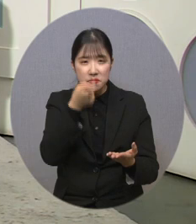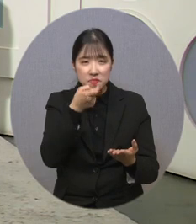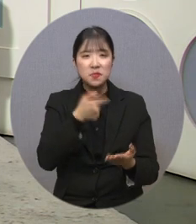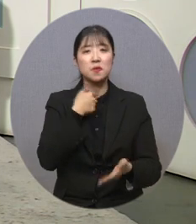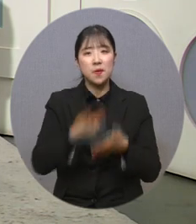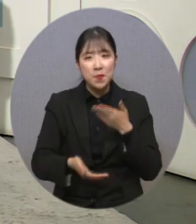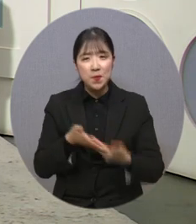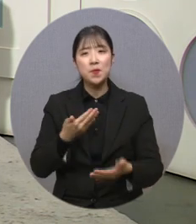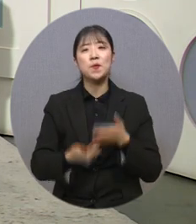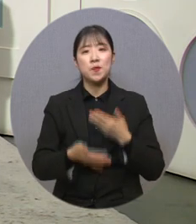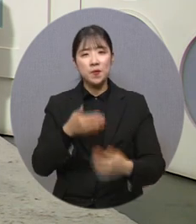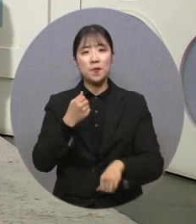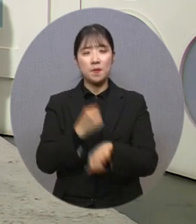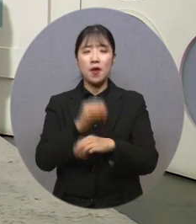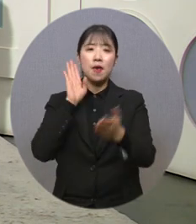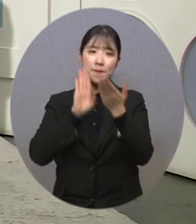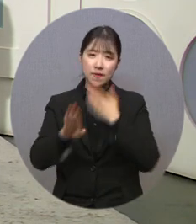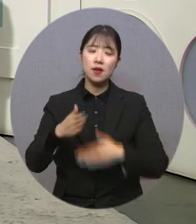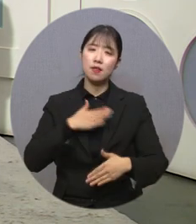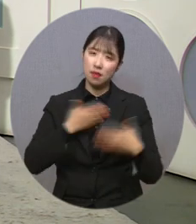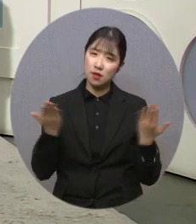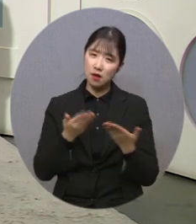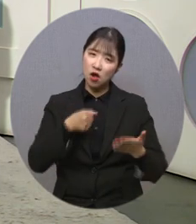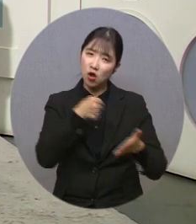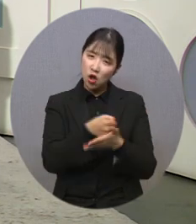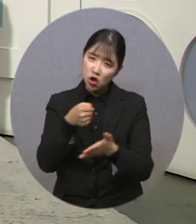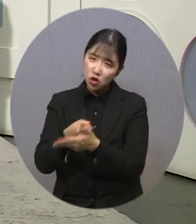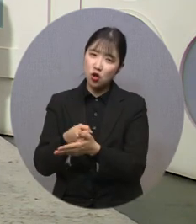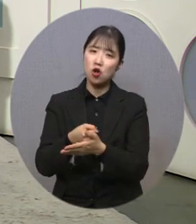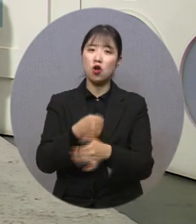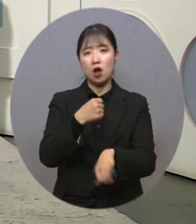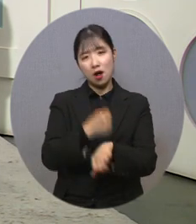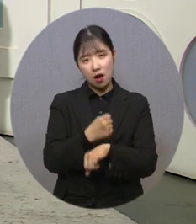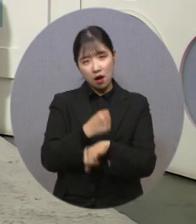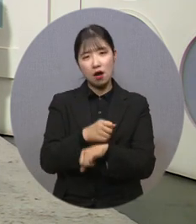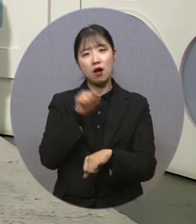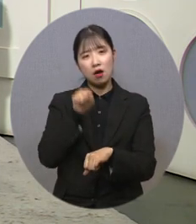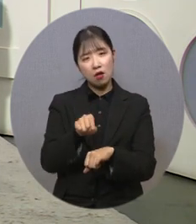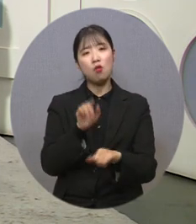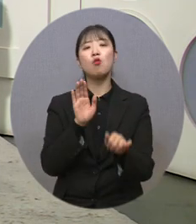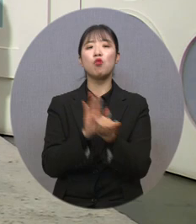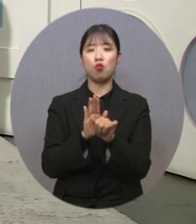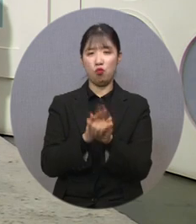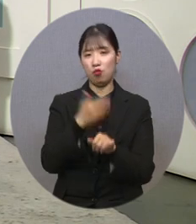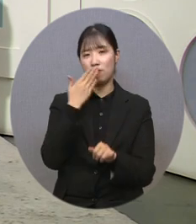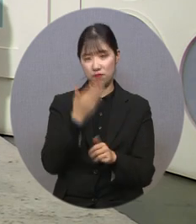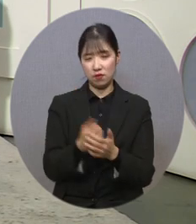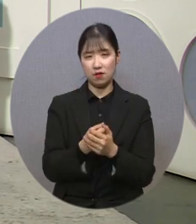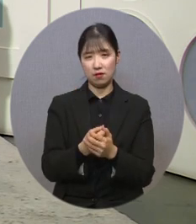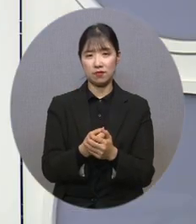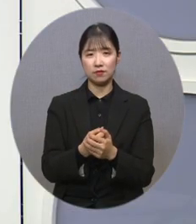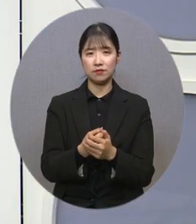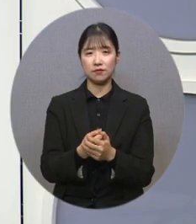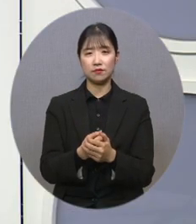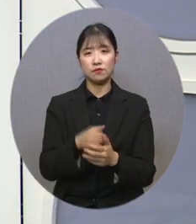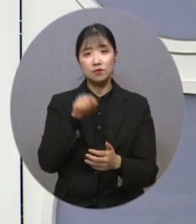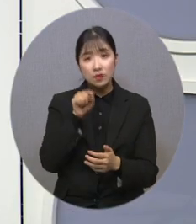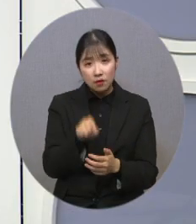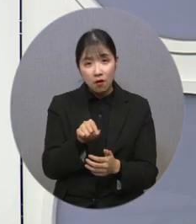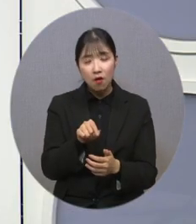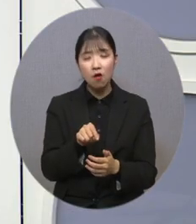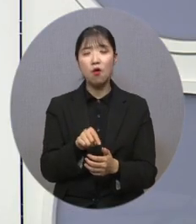경험을 쌓고 미래에 자기 직업을 결정하는 데 크게 도움을 받게 되죠. 또 적응하는데.